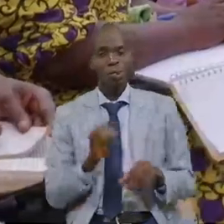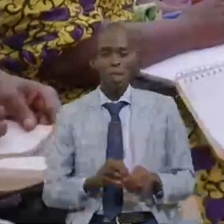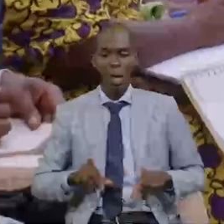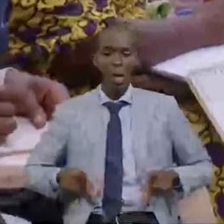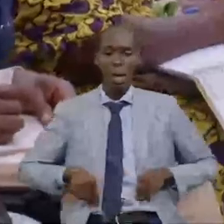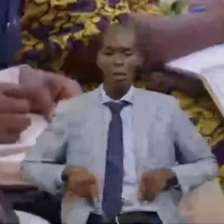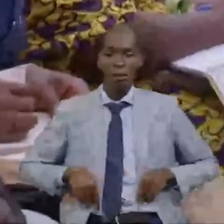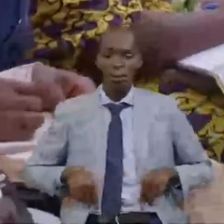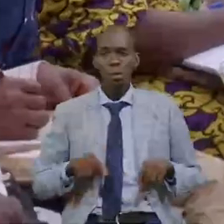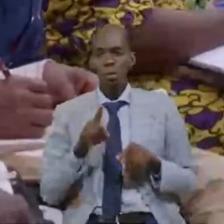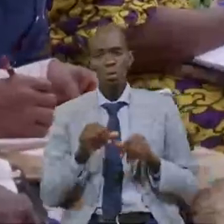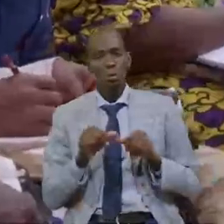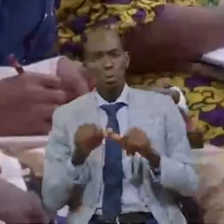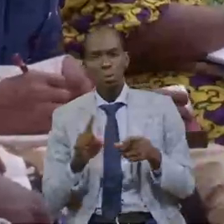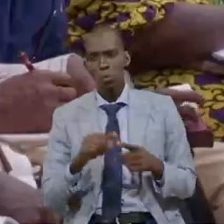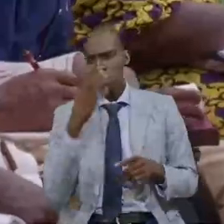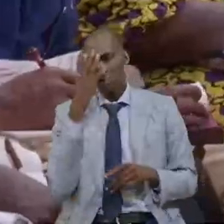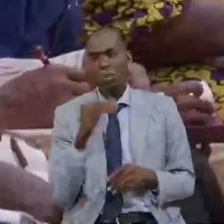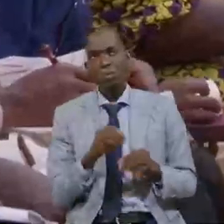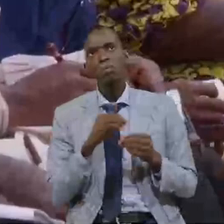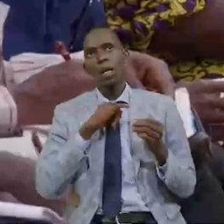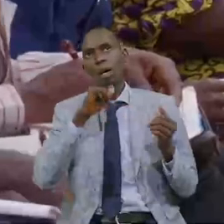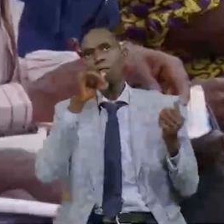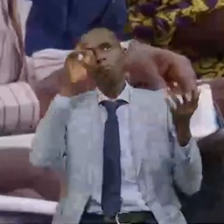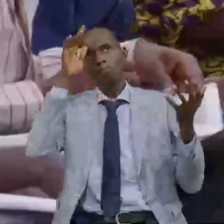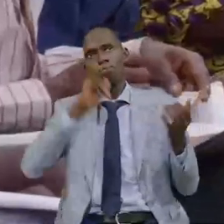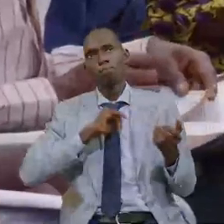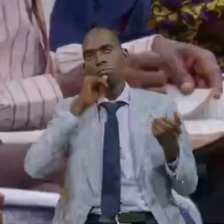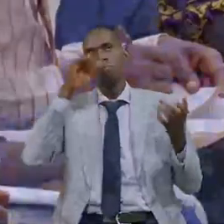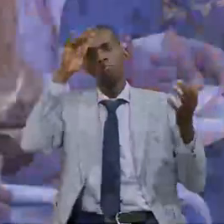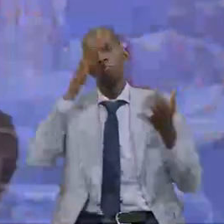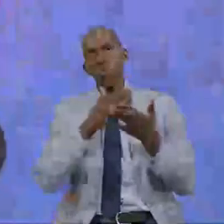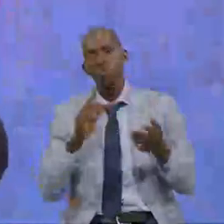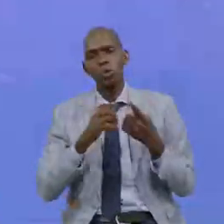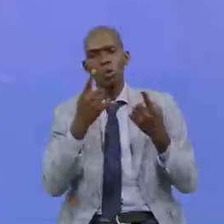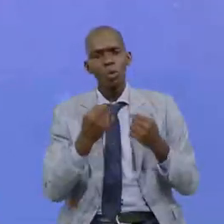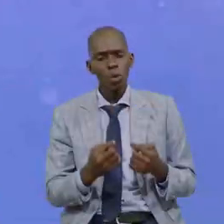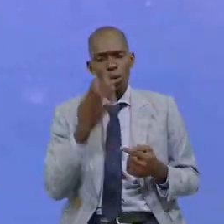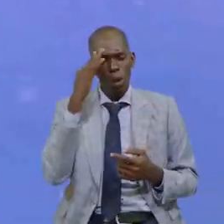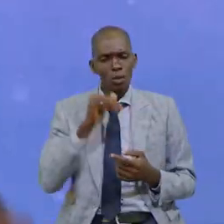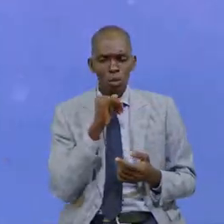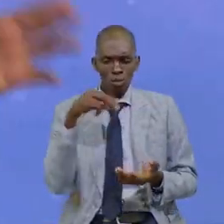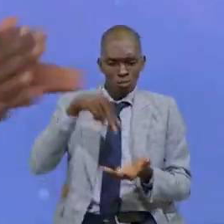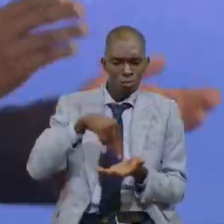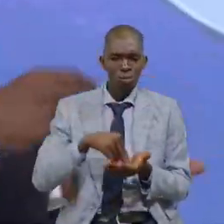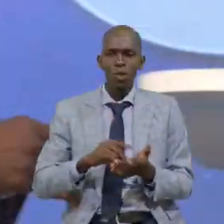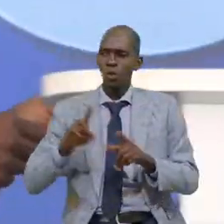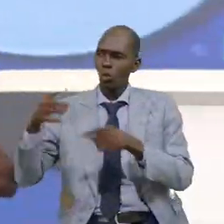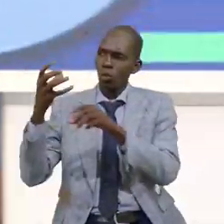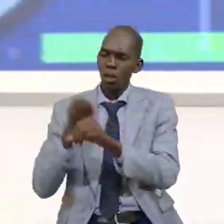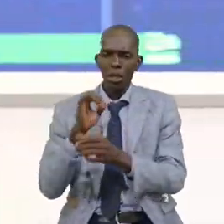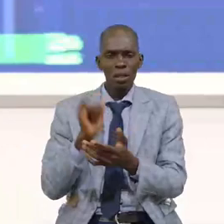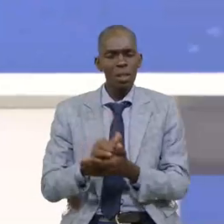tu continues à dormir dans l'attente, oh, j'espère que quelque chose vienne, lève-toi et